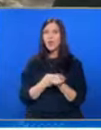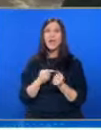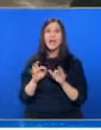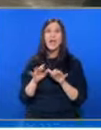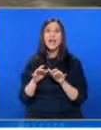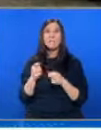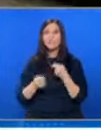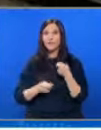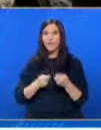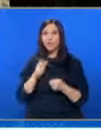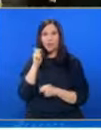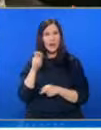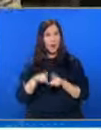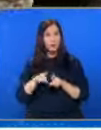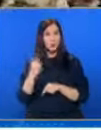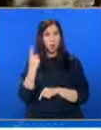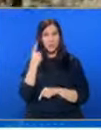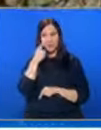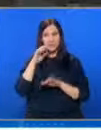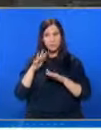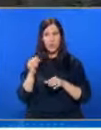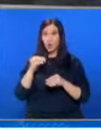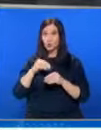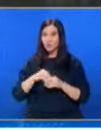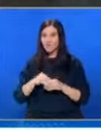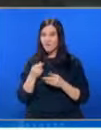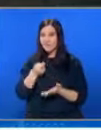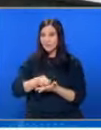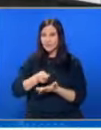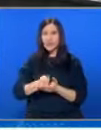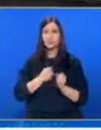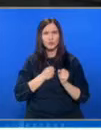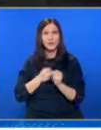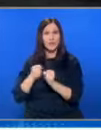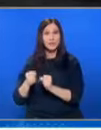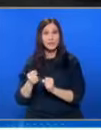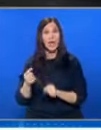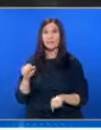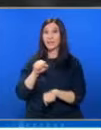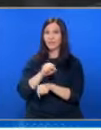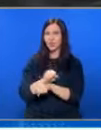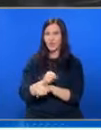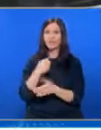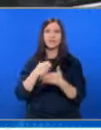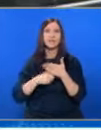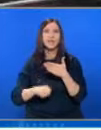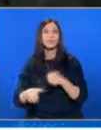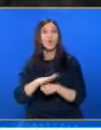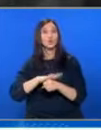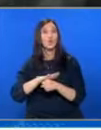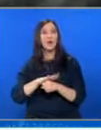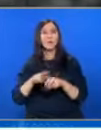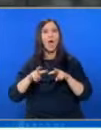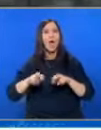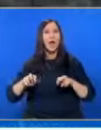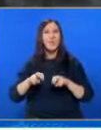от Украина, както и че още един заподозрян участван в финансирането на терористите е бил задържан. Твърденията се